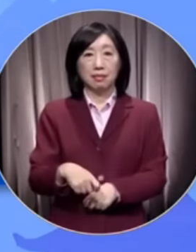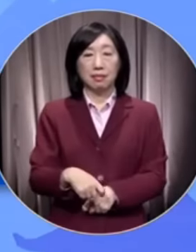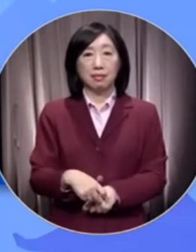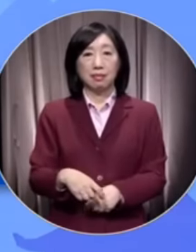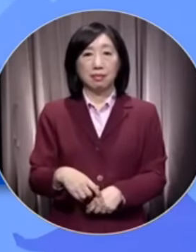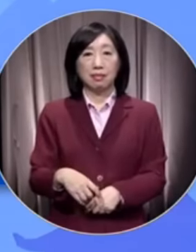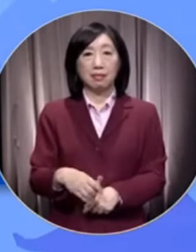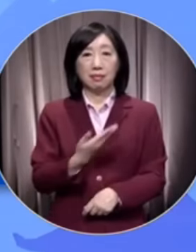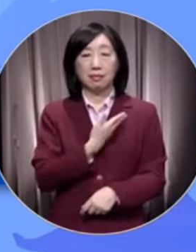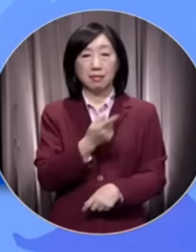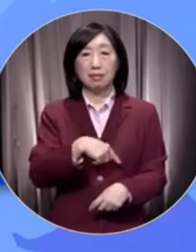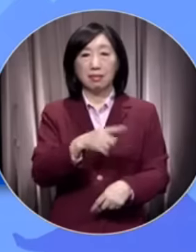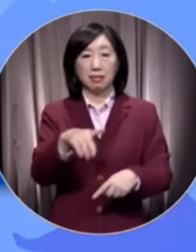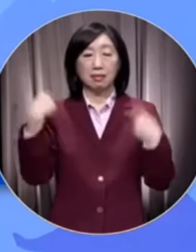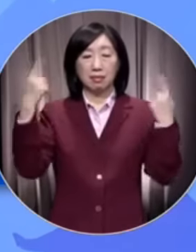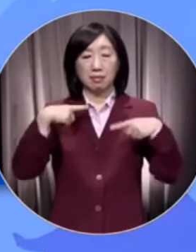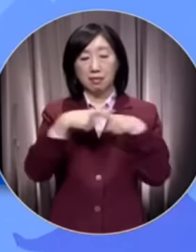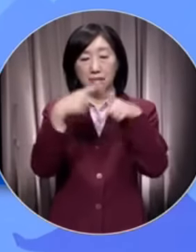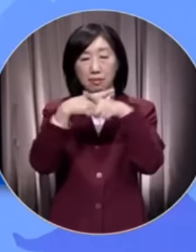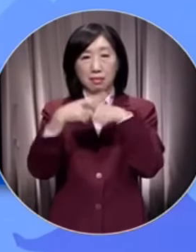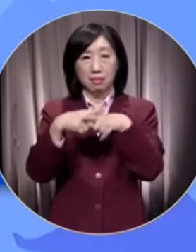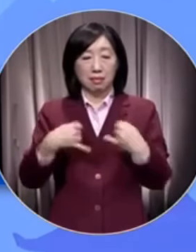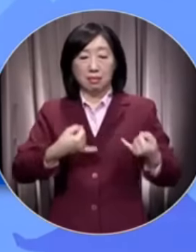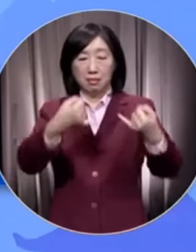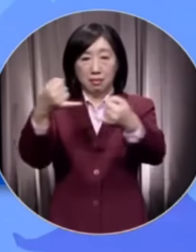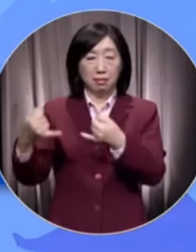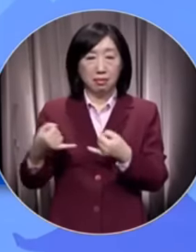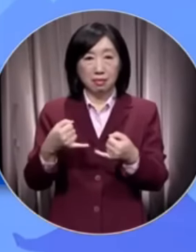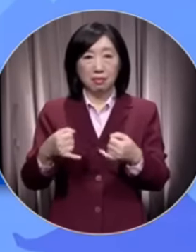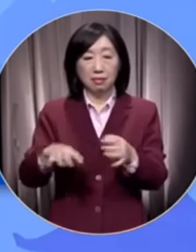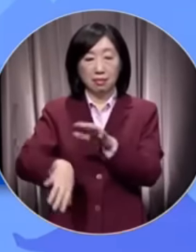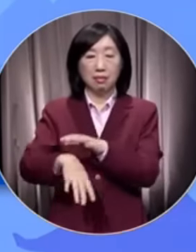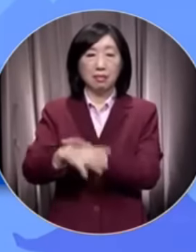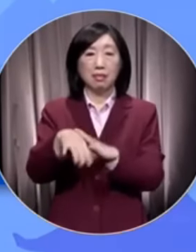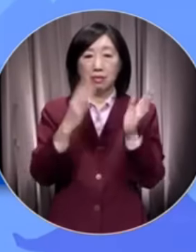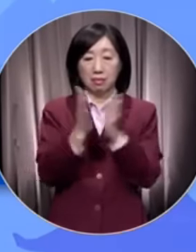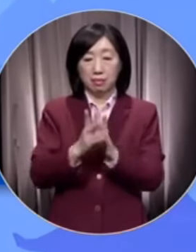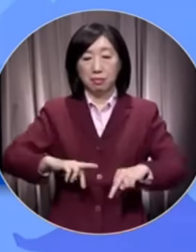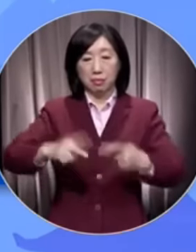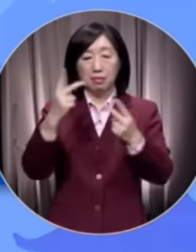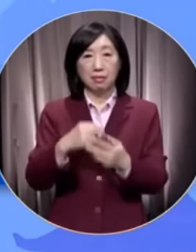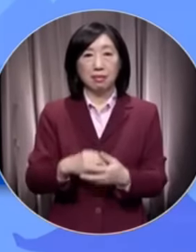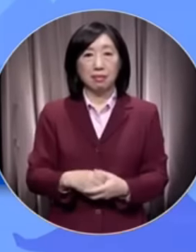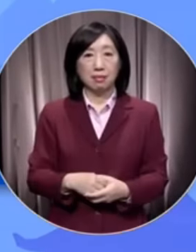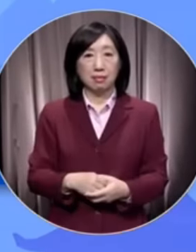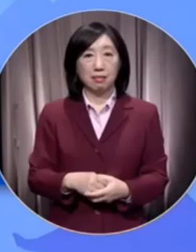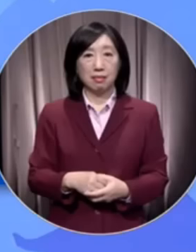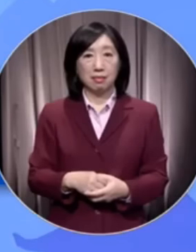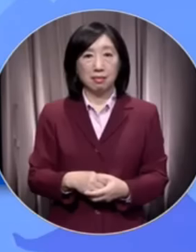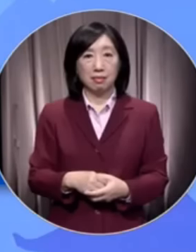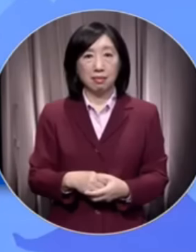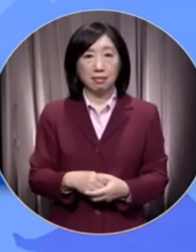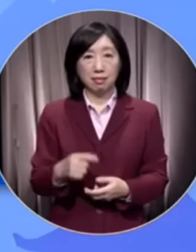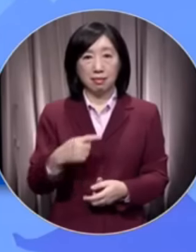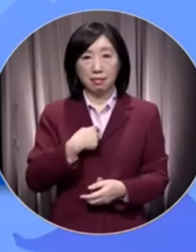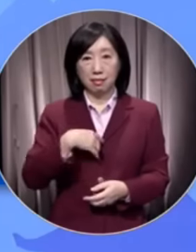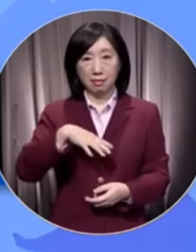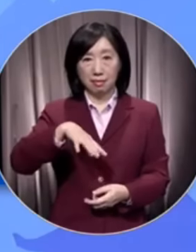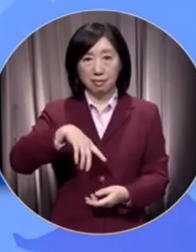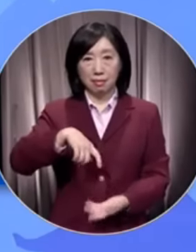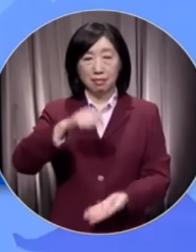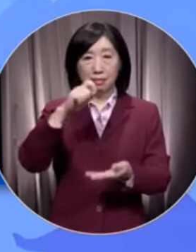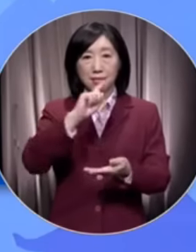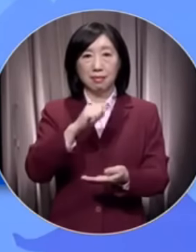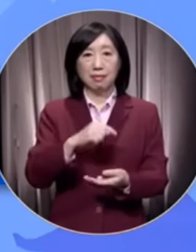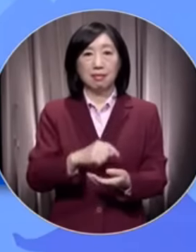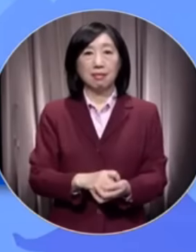耗、恶斗、对立、空转的台湾彻底的改变。首先，我提出要实